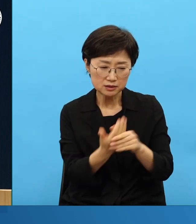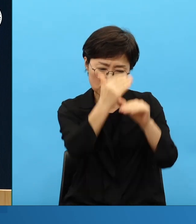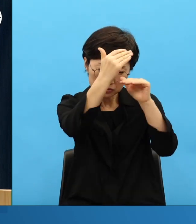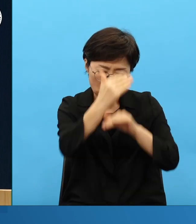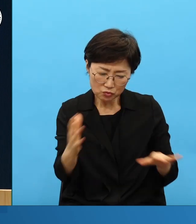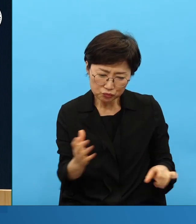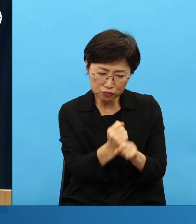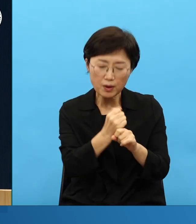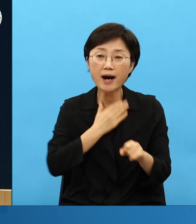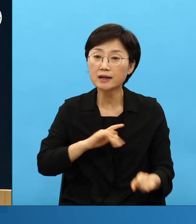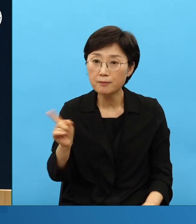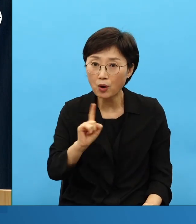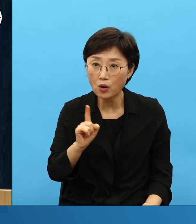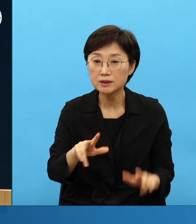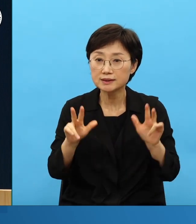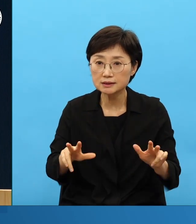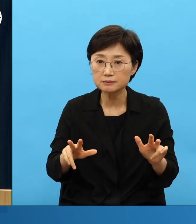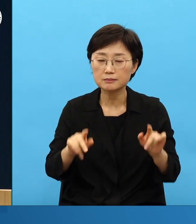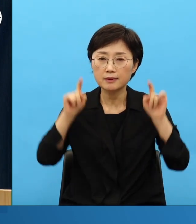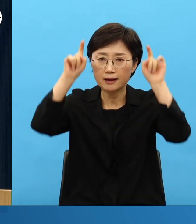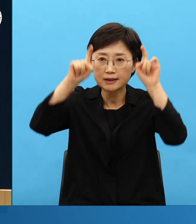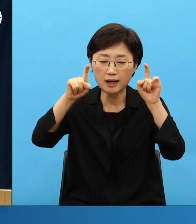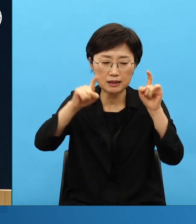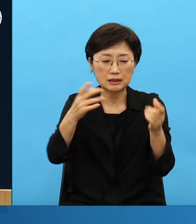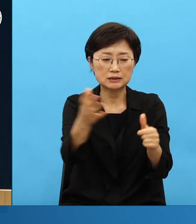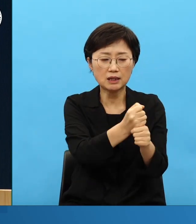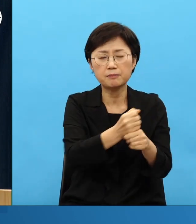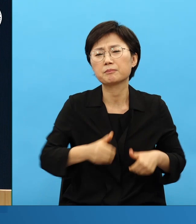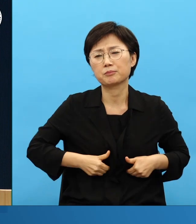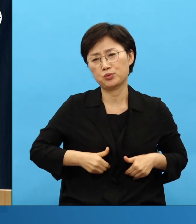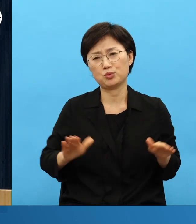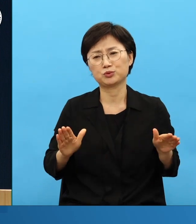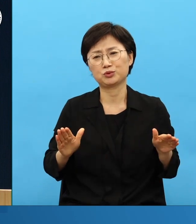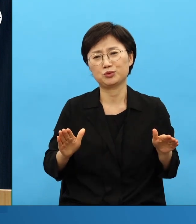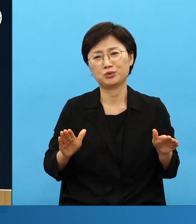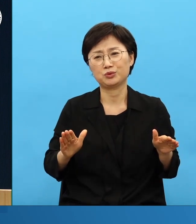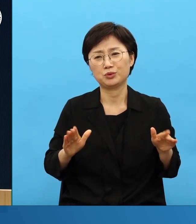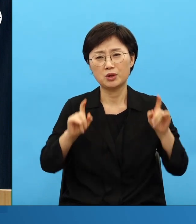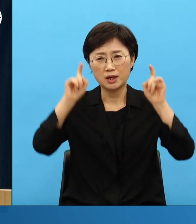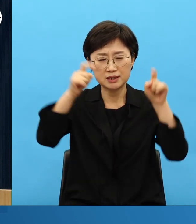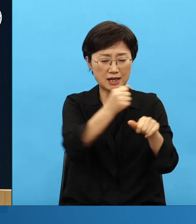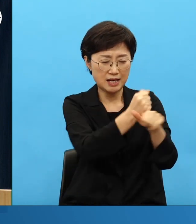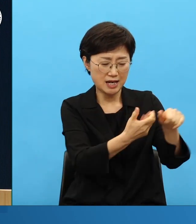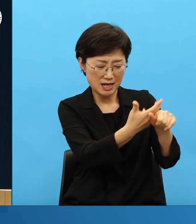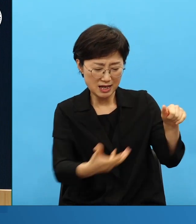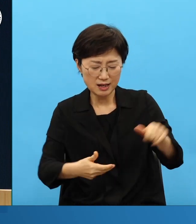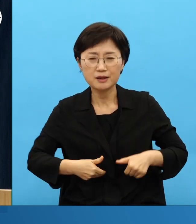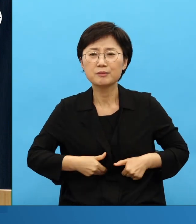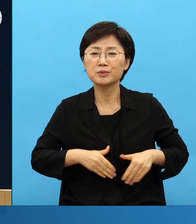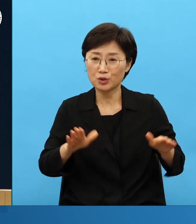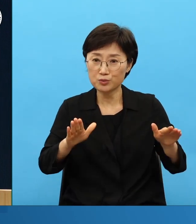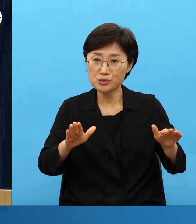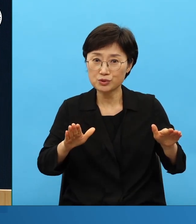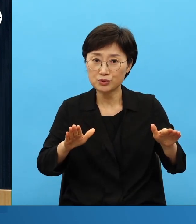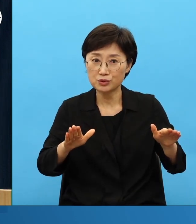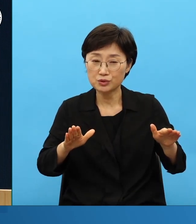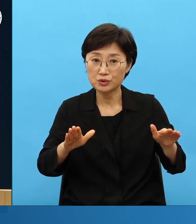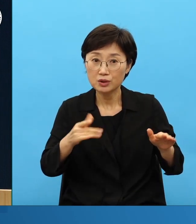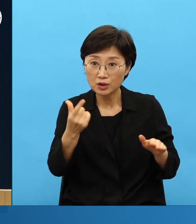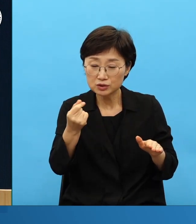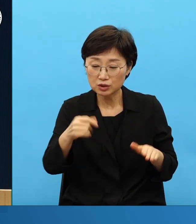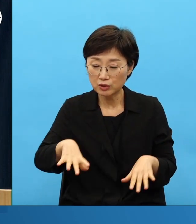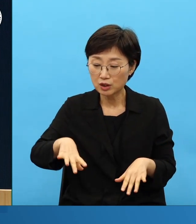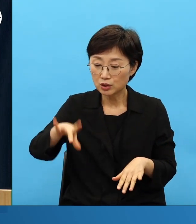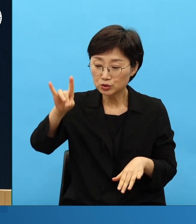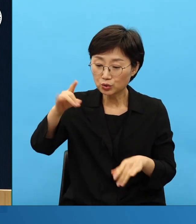no need for us to slaughter these lambs. 이 초대교회에서 성찬식을 했다는 이 말은 굉장한 얘기입니다. The fact that the early